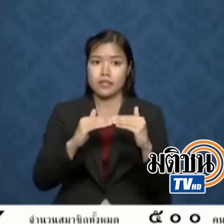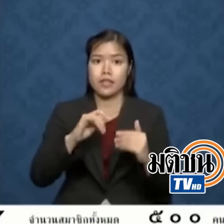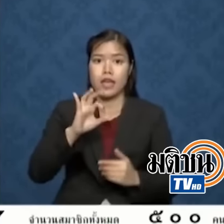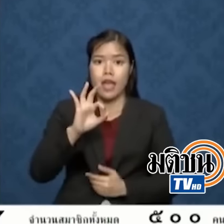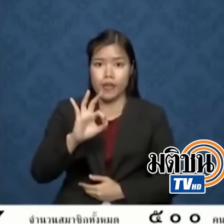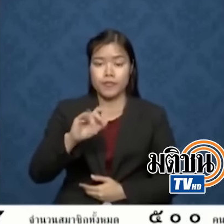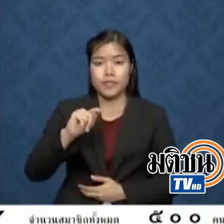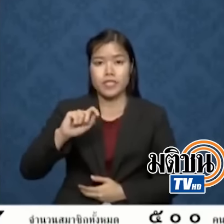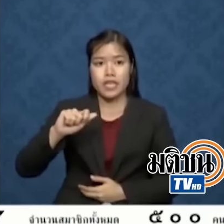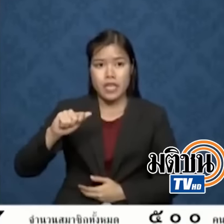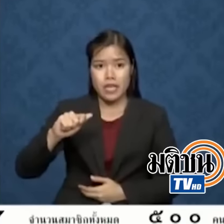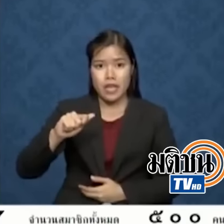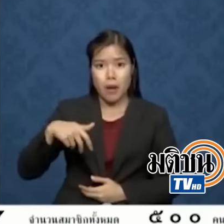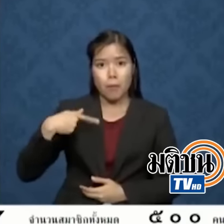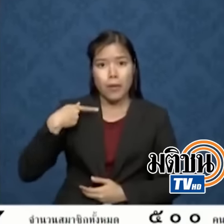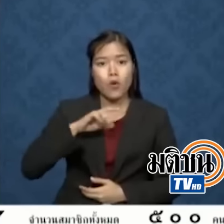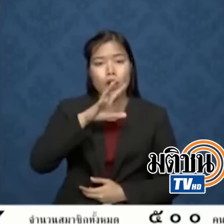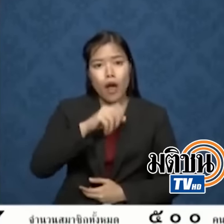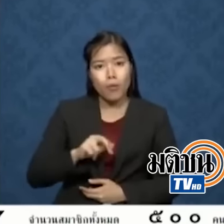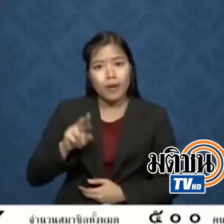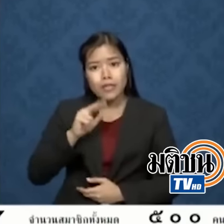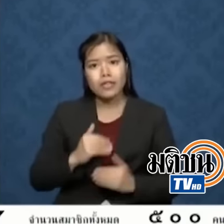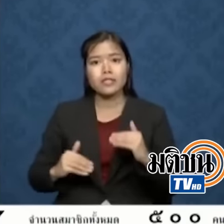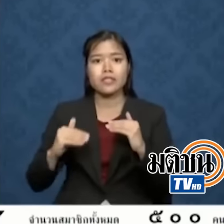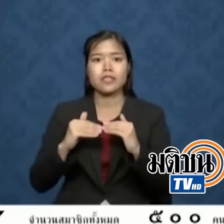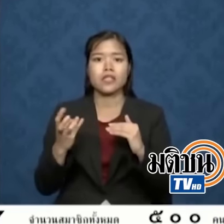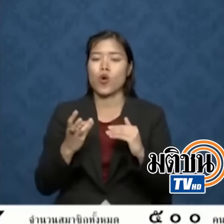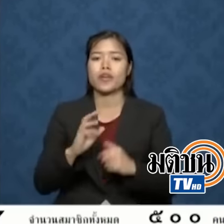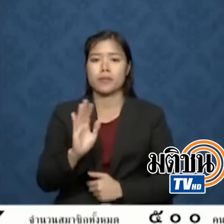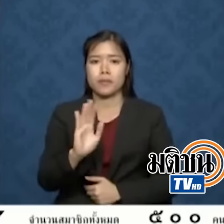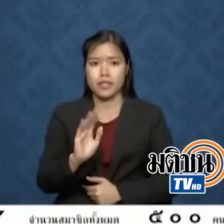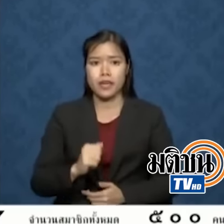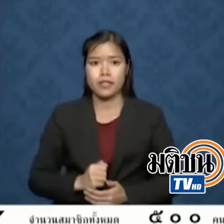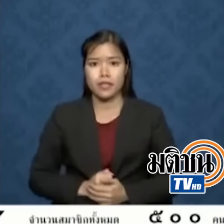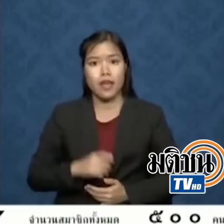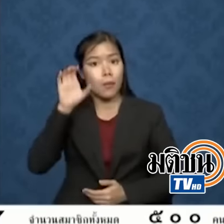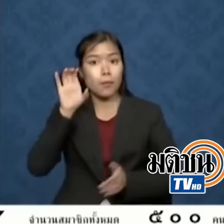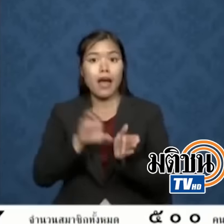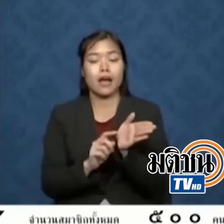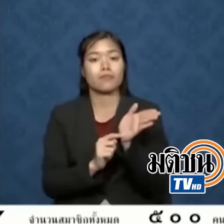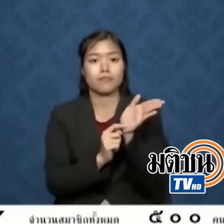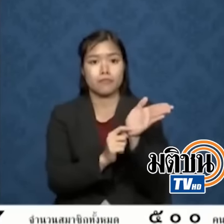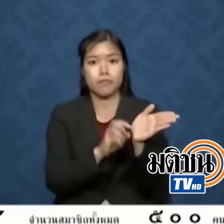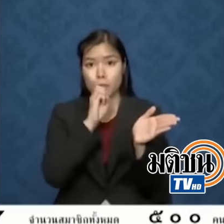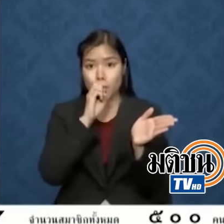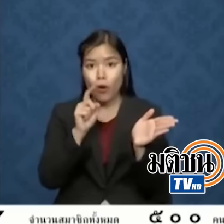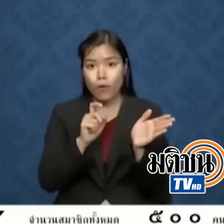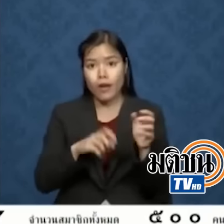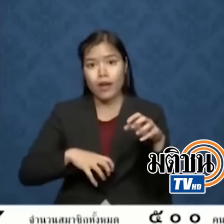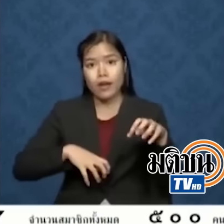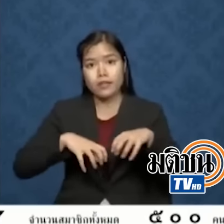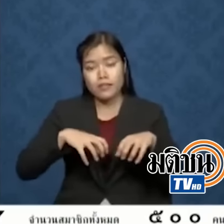น้อยไม่เป็นความจริงผมไปย้อนฟังหลายครั้งท่านรัฐมนตรีโชว์รูปนี้ประกอบแล้วก็บอกว่าสัดส่วนการใช้สิ